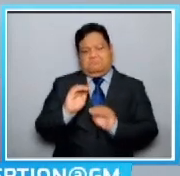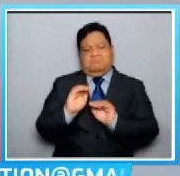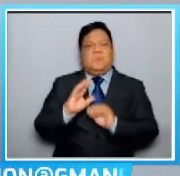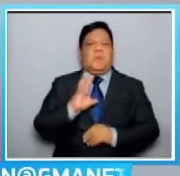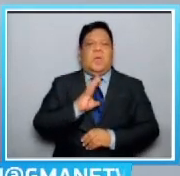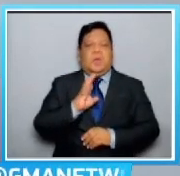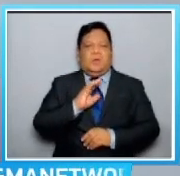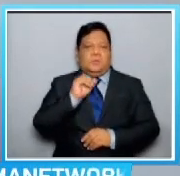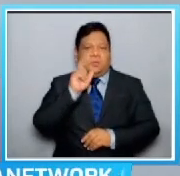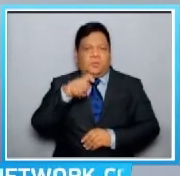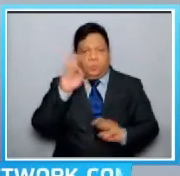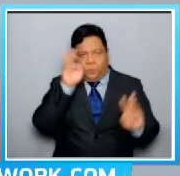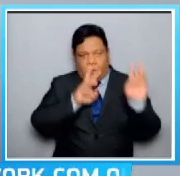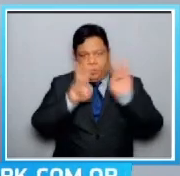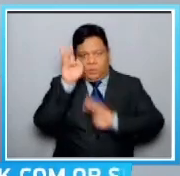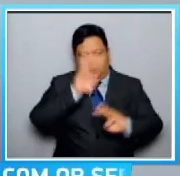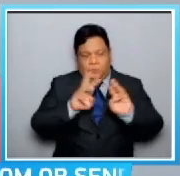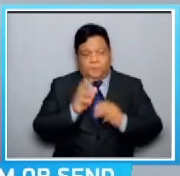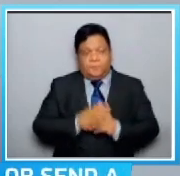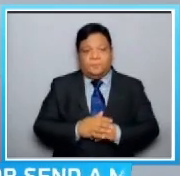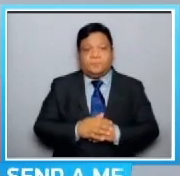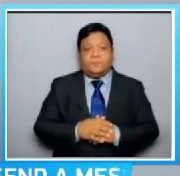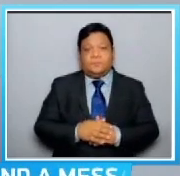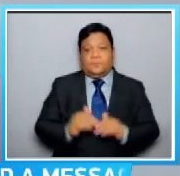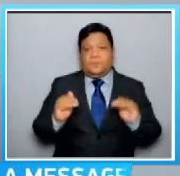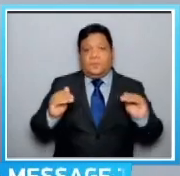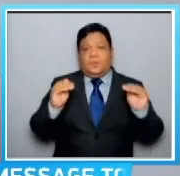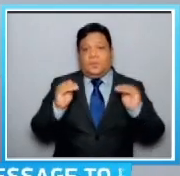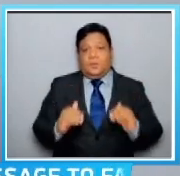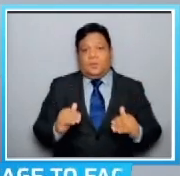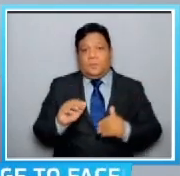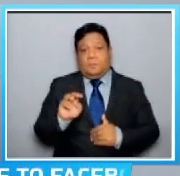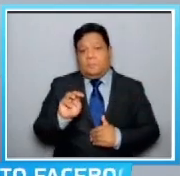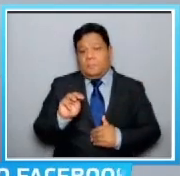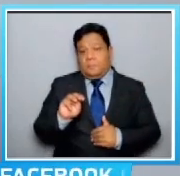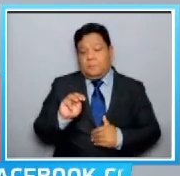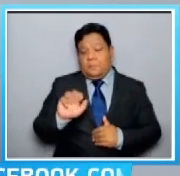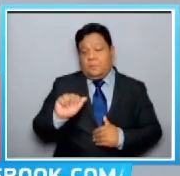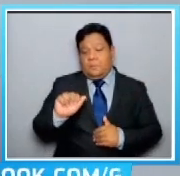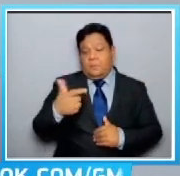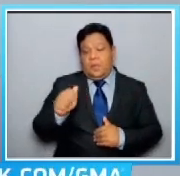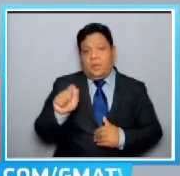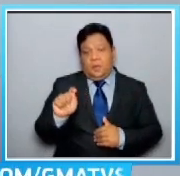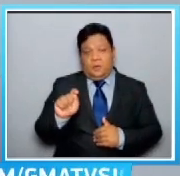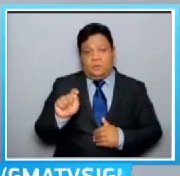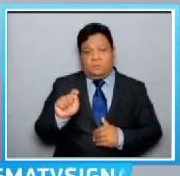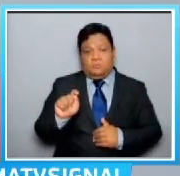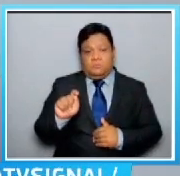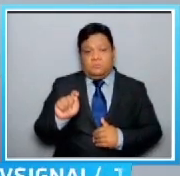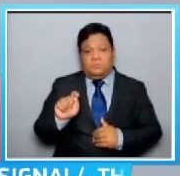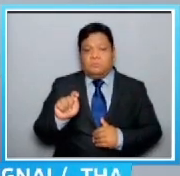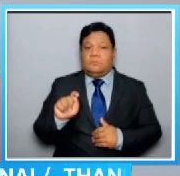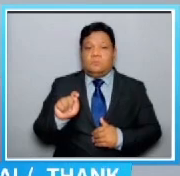rin dyan. Then, ang Magat, ang forecast rainfall namin dyan is 15. So,